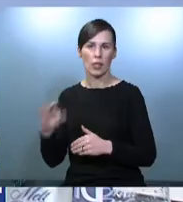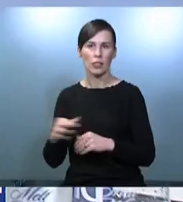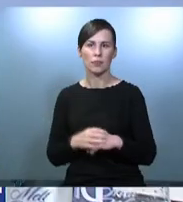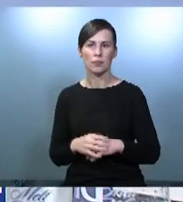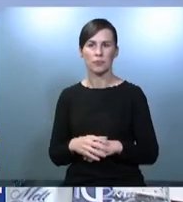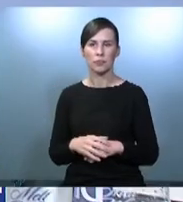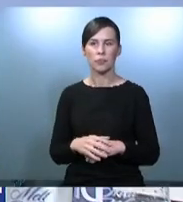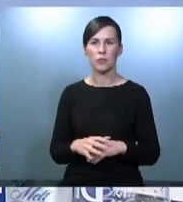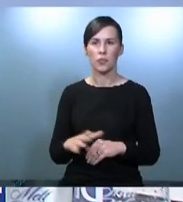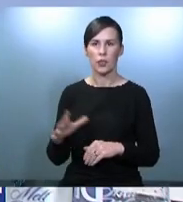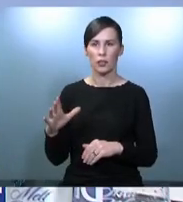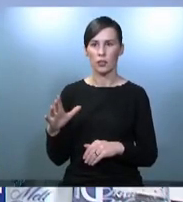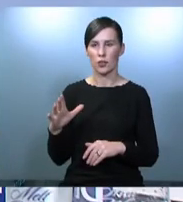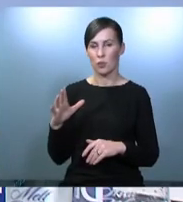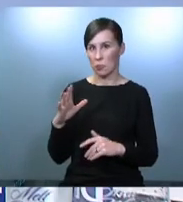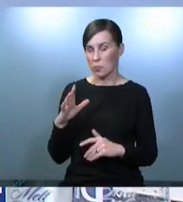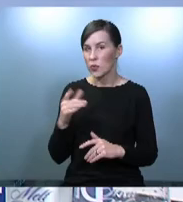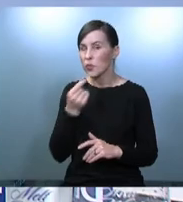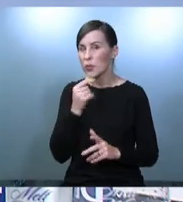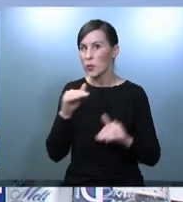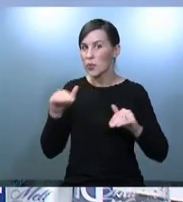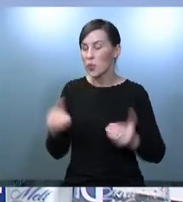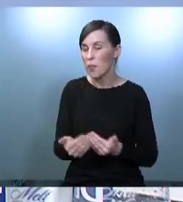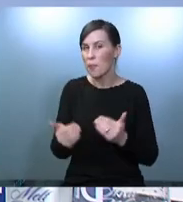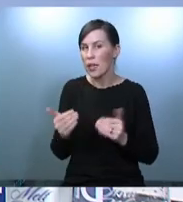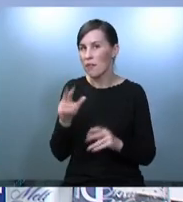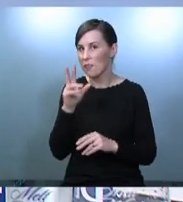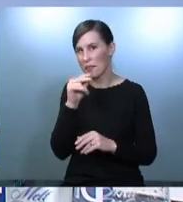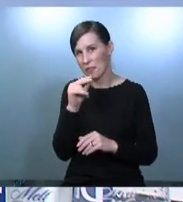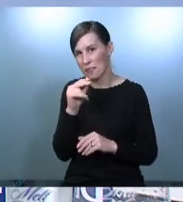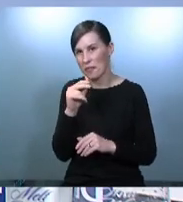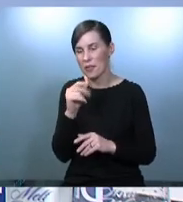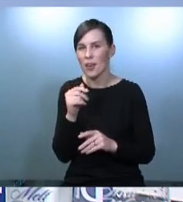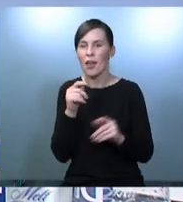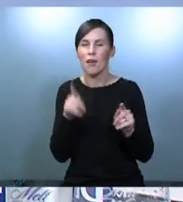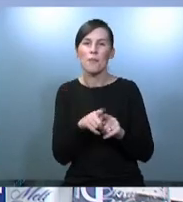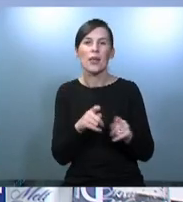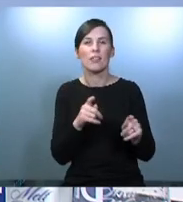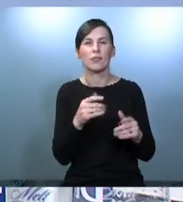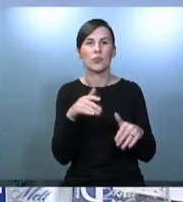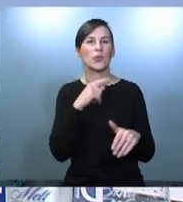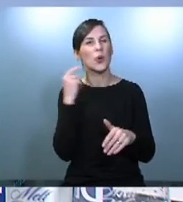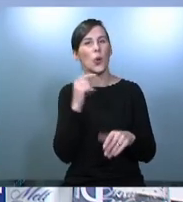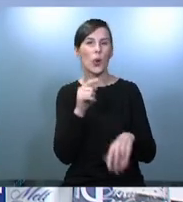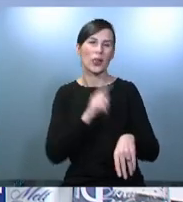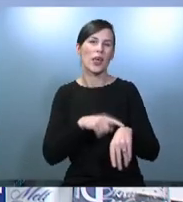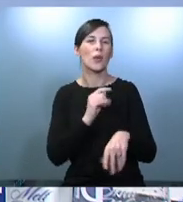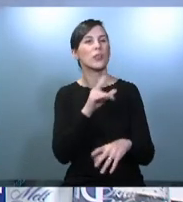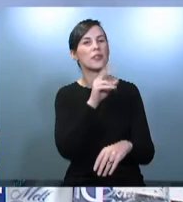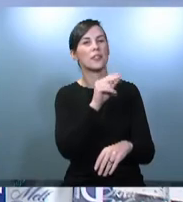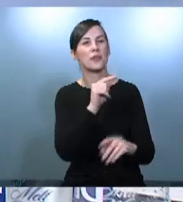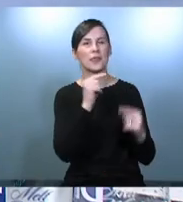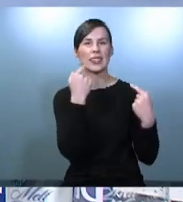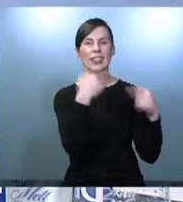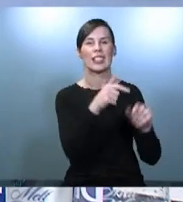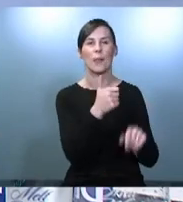uždirbo keletą papildomų, na, jeigu ne minučių, tai bent sekundžių, ponui Virmantui Pikeliui, Lietuvos Respublikos liberalų sąjūdžiui. Nors ta